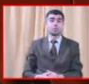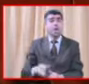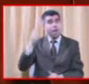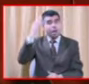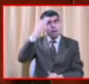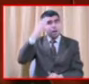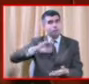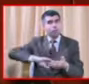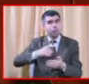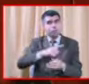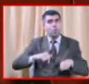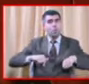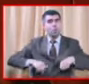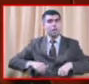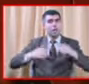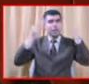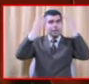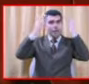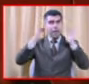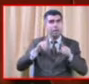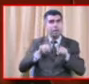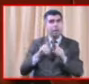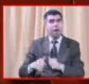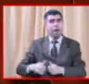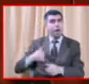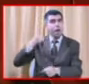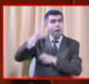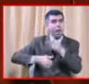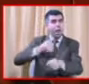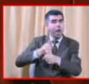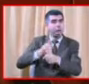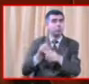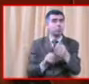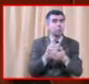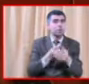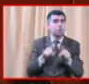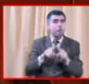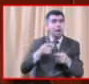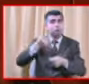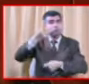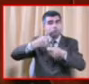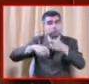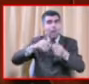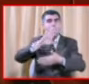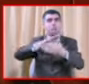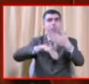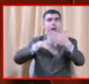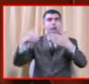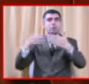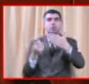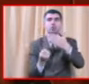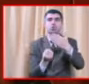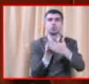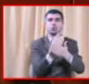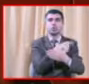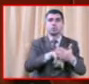الثقافة منذ بداية هذه الولاية وضعت مخطط قطاعي شكل، لا